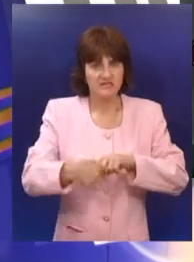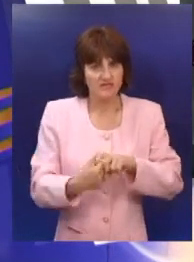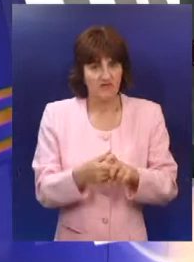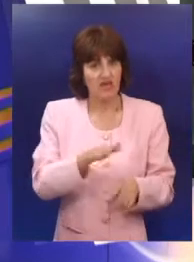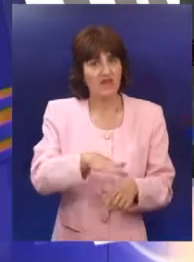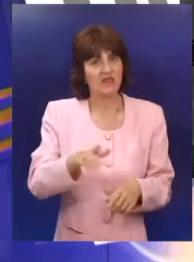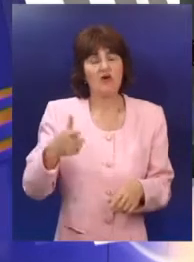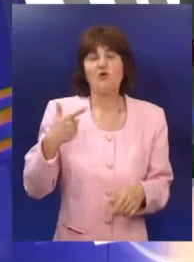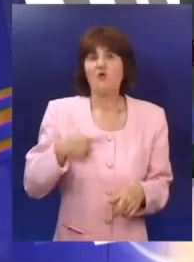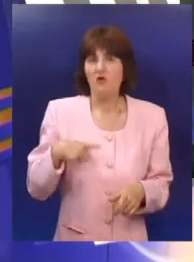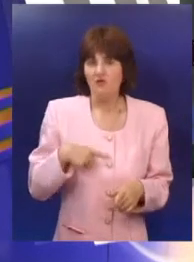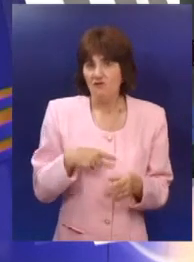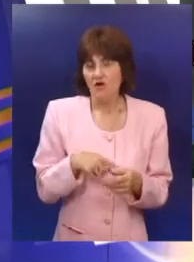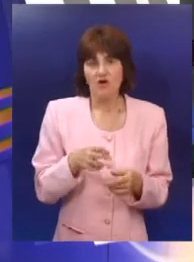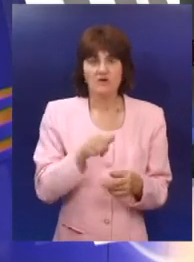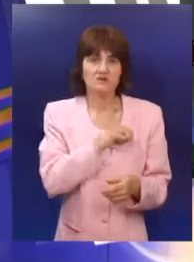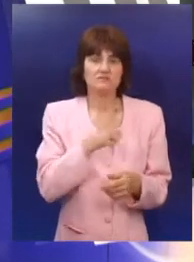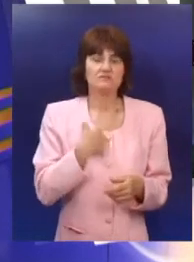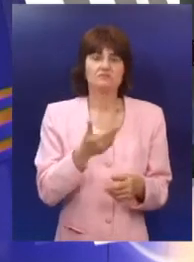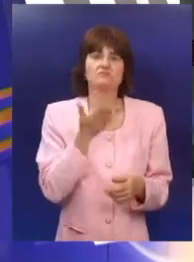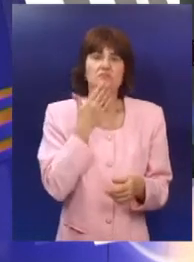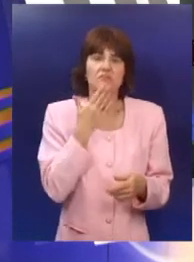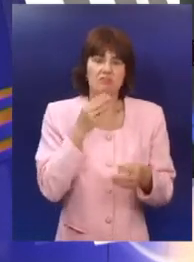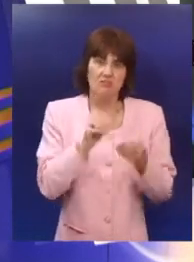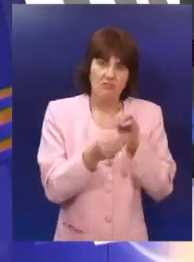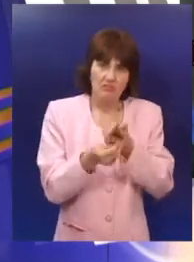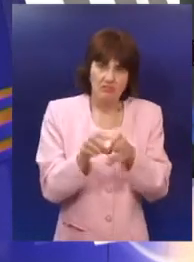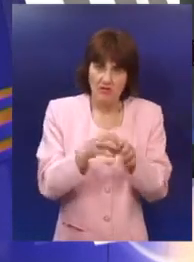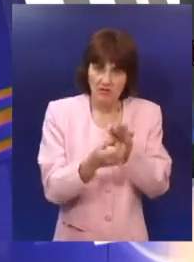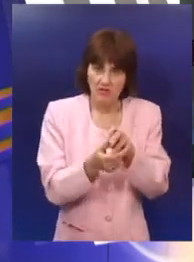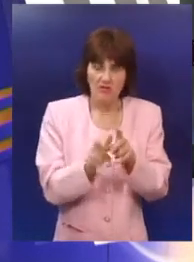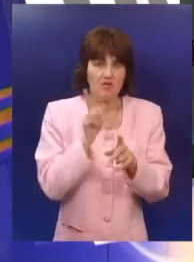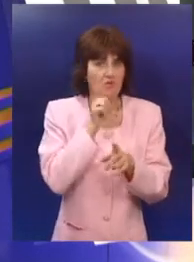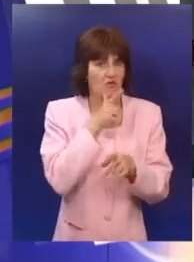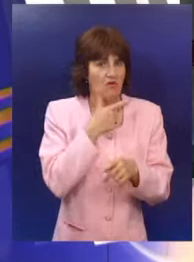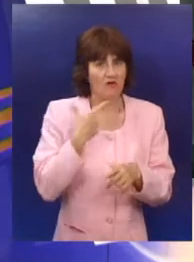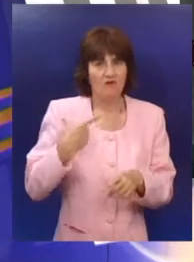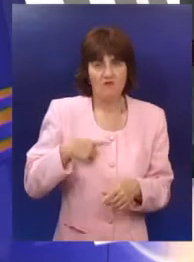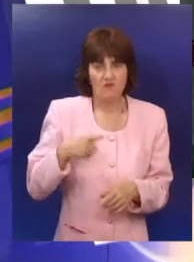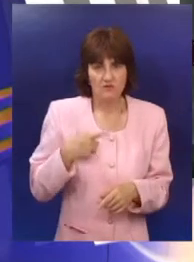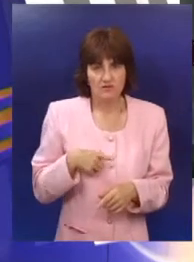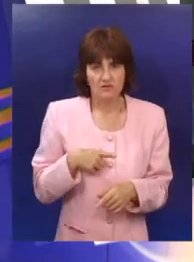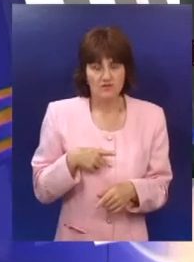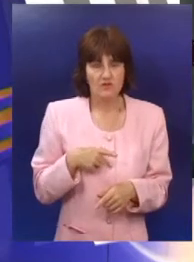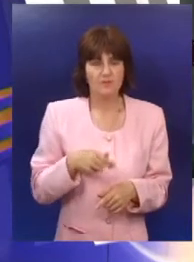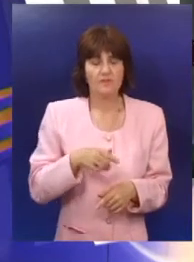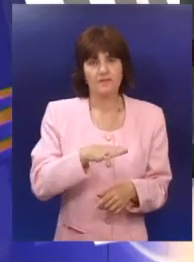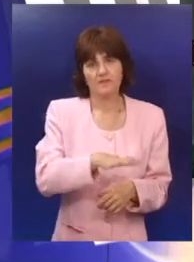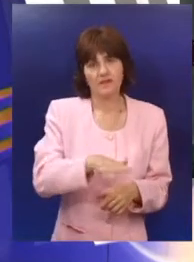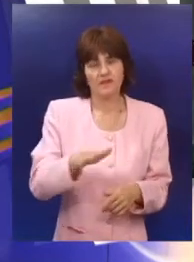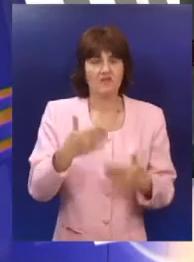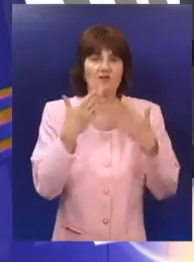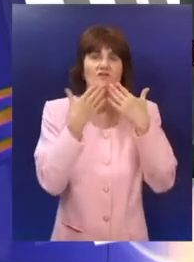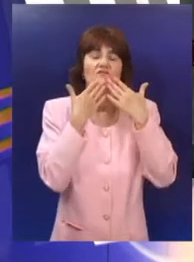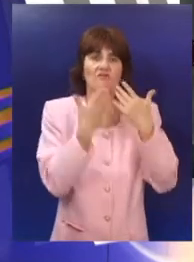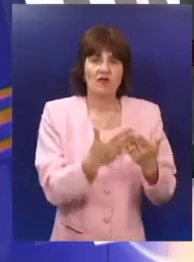Deca veoma vole ovakav nezvaničan vid rada sa njima i oni to jako cene. Čak što više, veoma